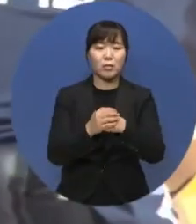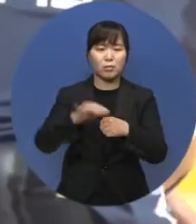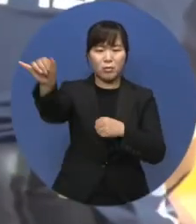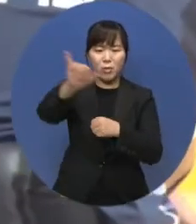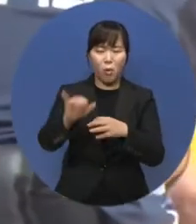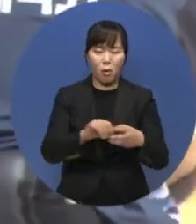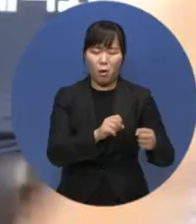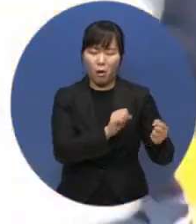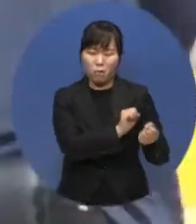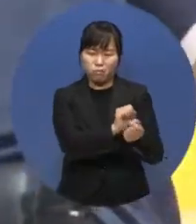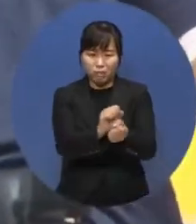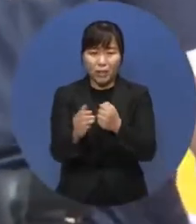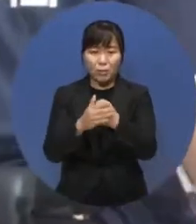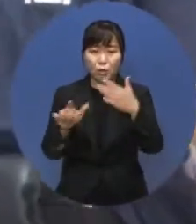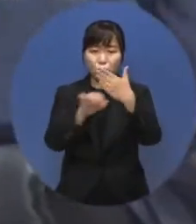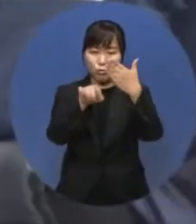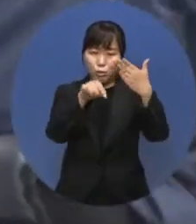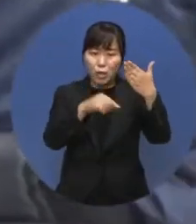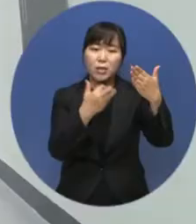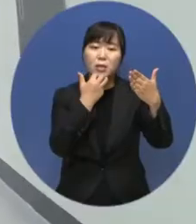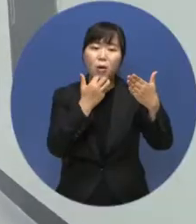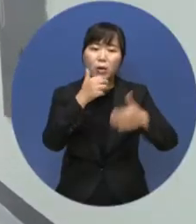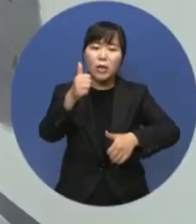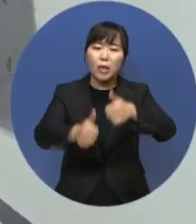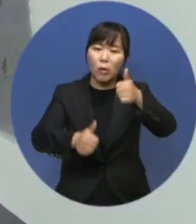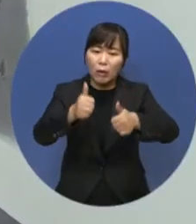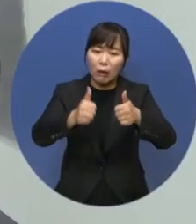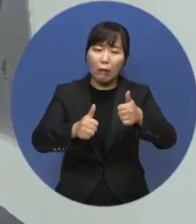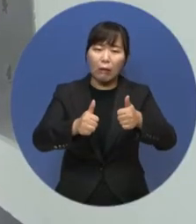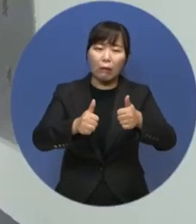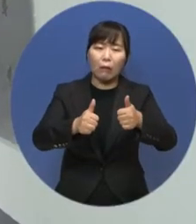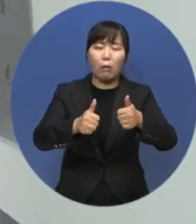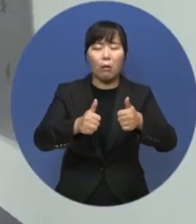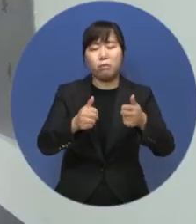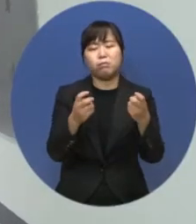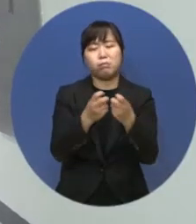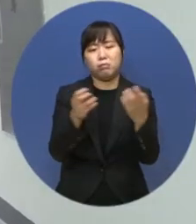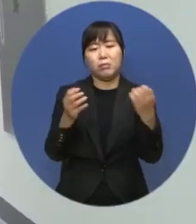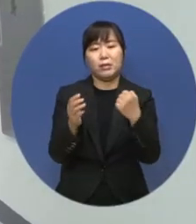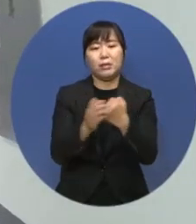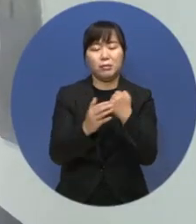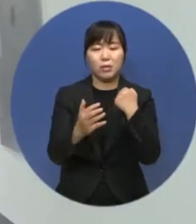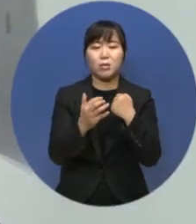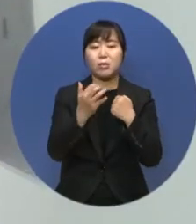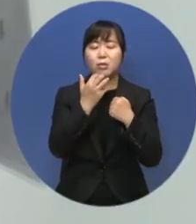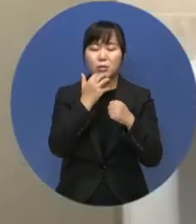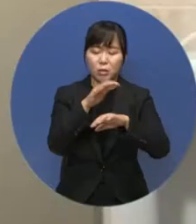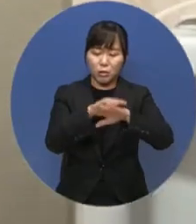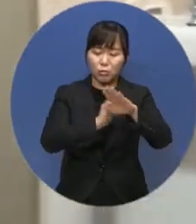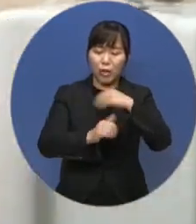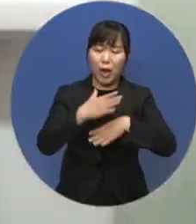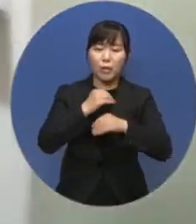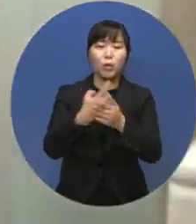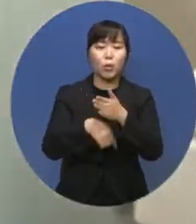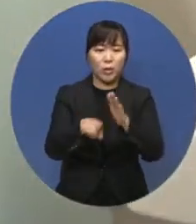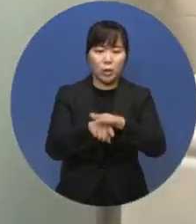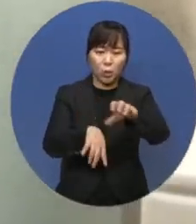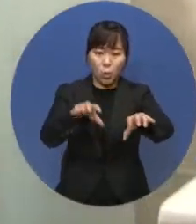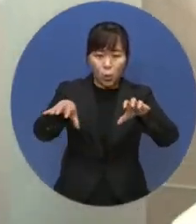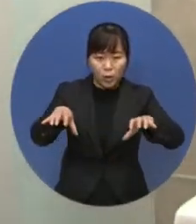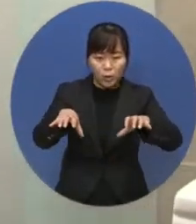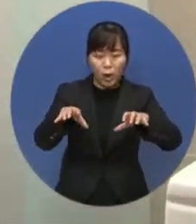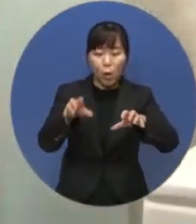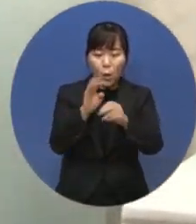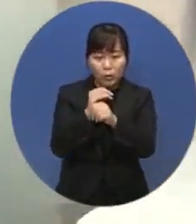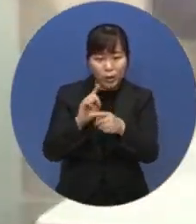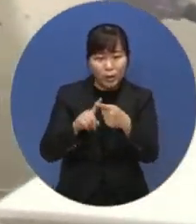재확산으로 9월 중순 서울에서 예정된 경기 일정의 차질이 불가피해짐에 따라 선수들의 안전을 위해 장소와 일정